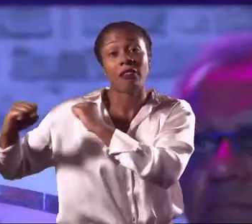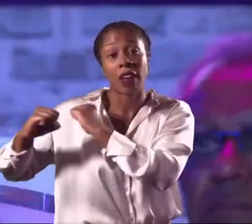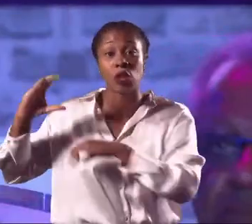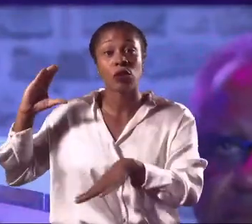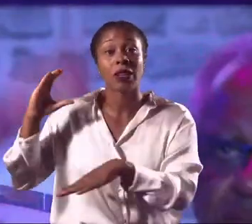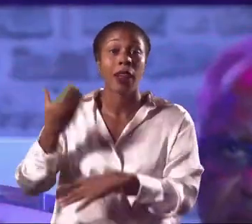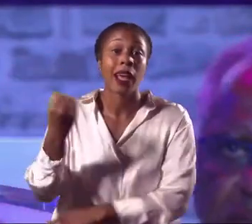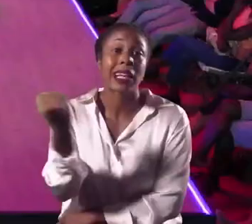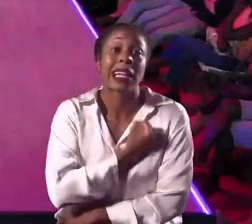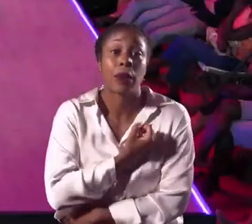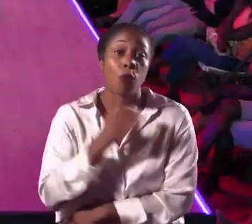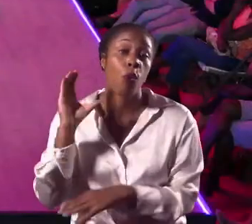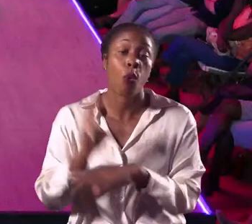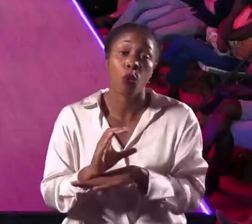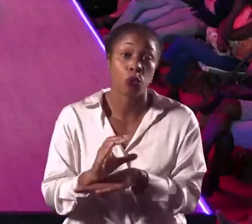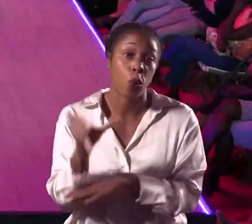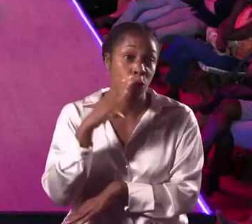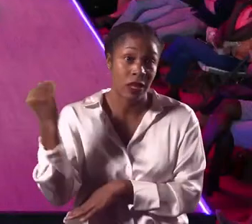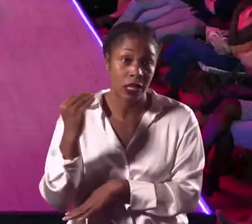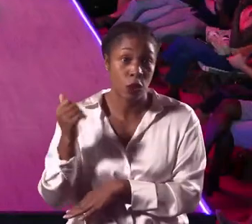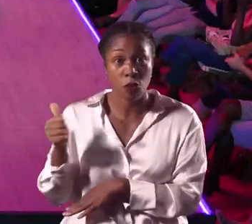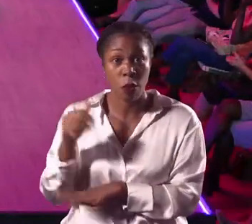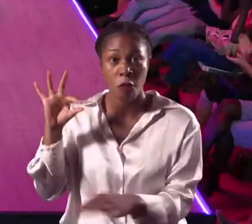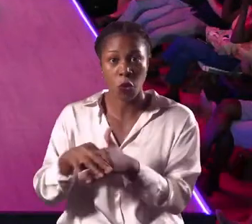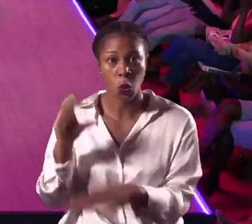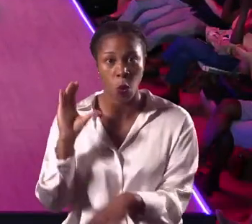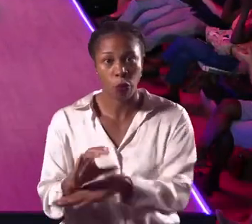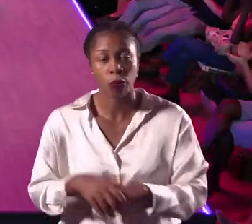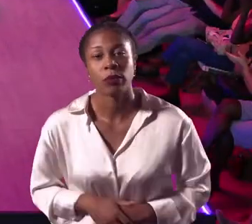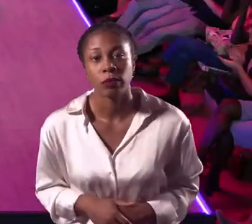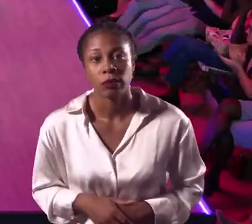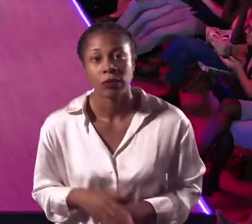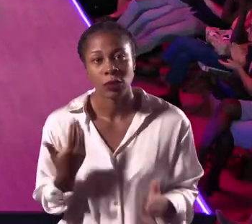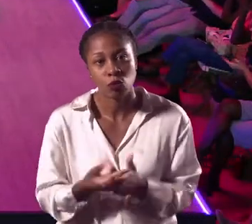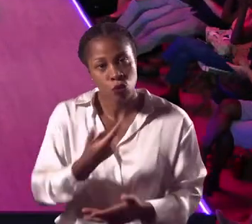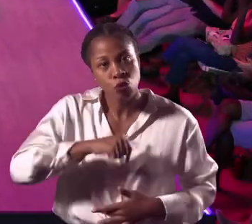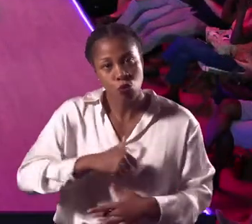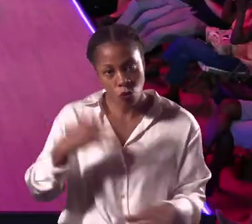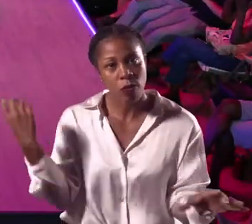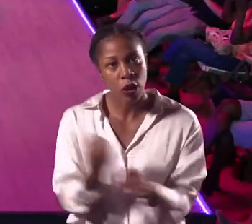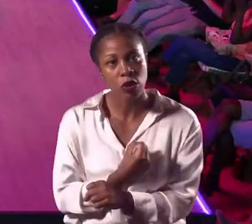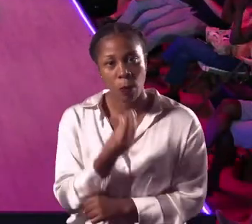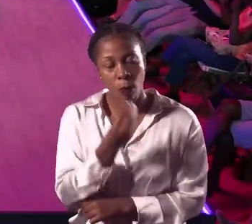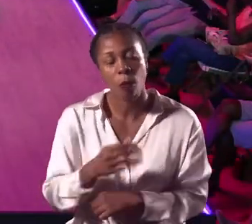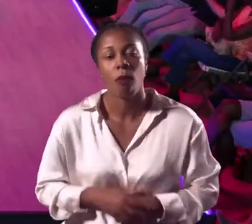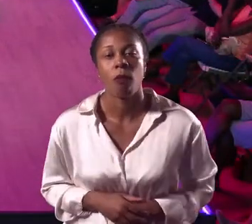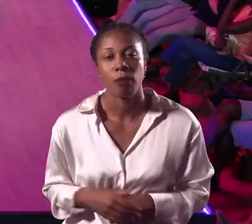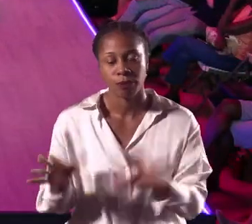est la victoire insoumise qu'on a obtenue au Parlement européen.